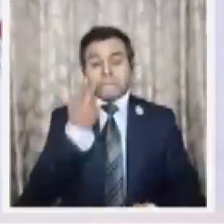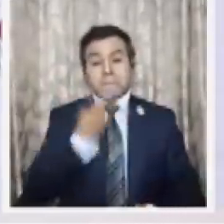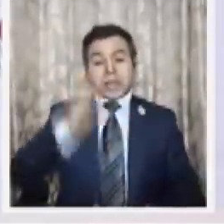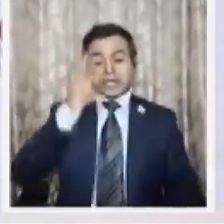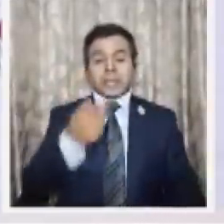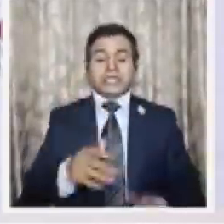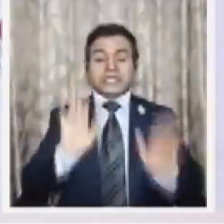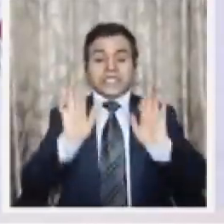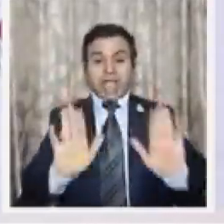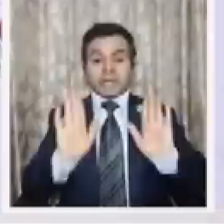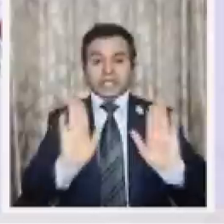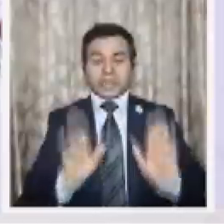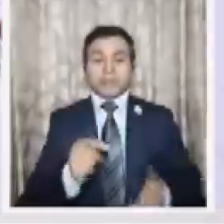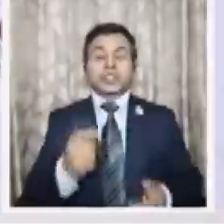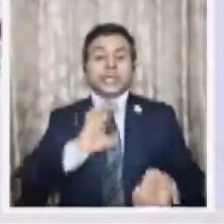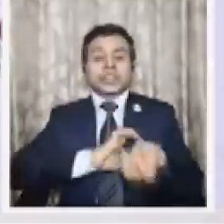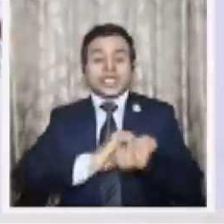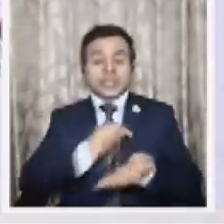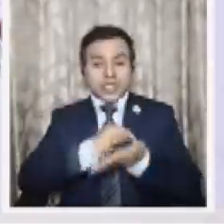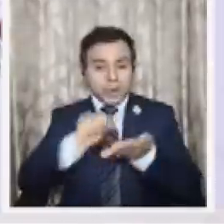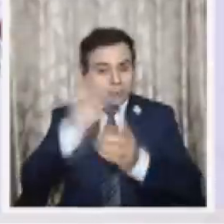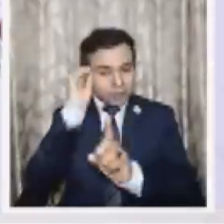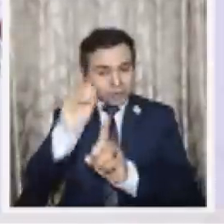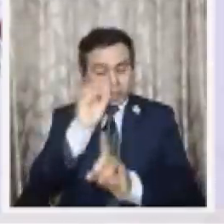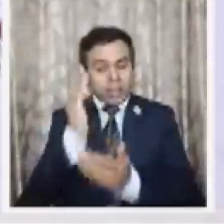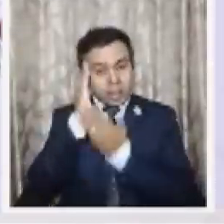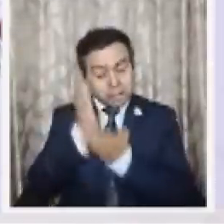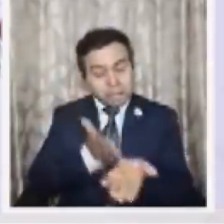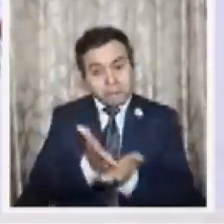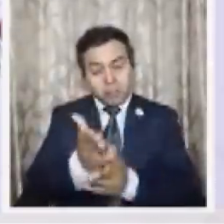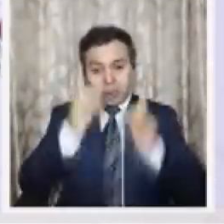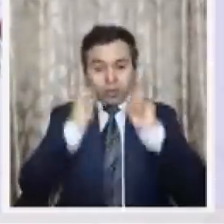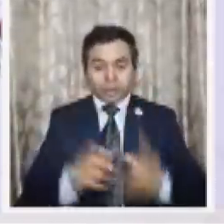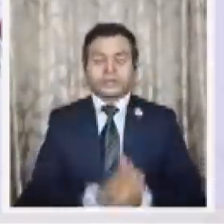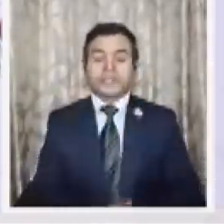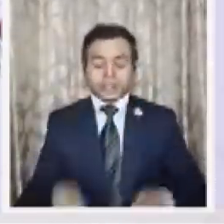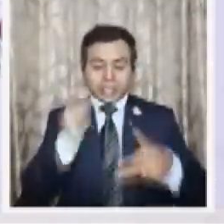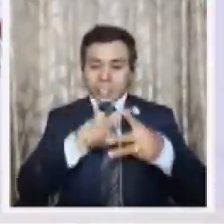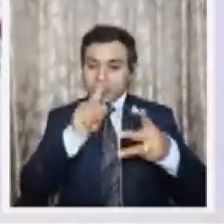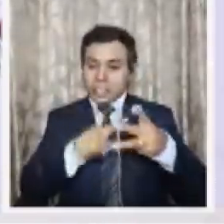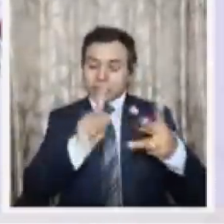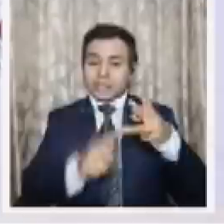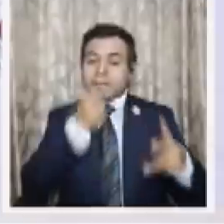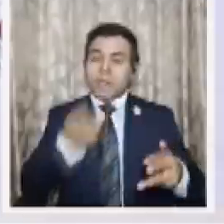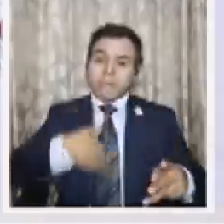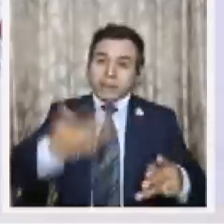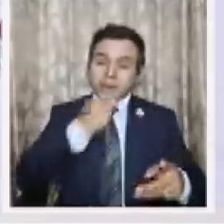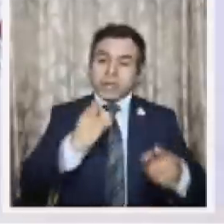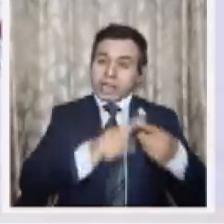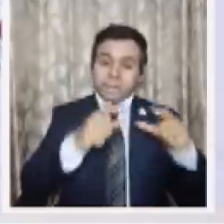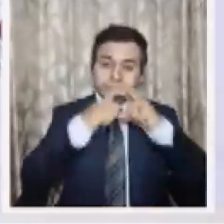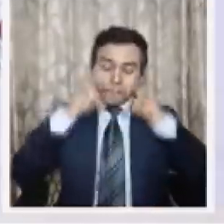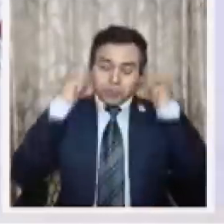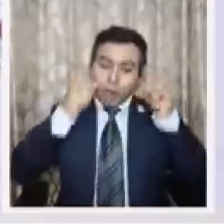তাছাড়া এইটুগুলোর মধ্যে অবশ্যই তিনটি জিনিস বারবার আমরা বলি যে মাস্ক পরিধান করতে হবে, সাবান পানি দিয়ে বারবার 20 সেকেন্ড ধরে হাত